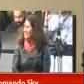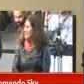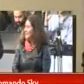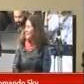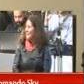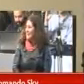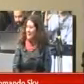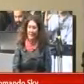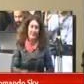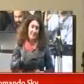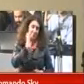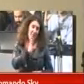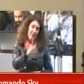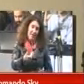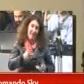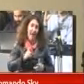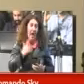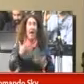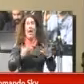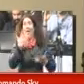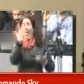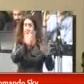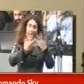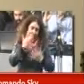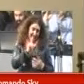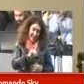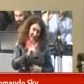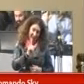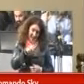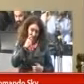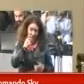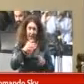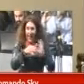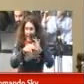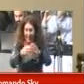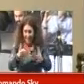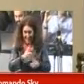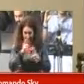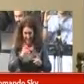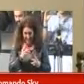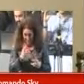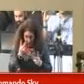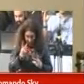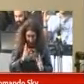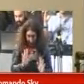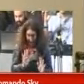Fatemi emozionare, se no non riesco più ad andare avanti. Quindi applaudite alla fine.